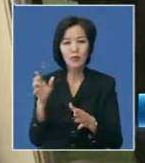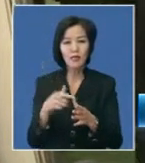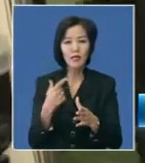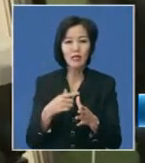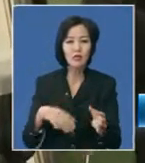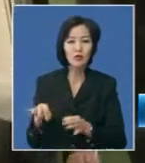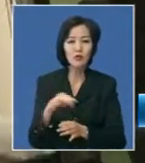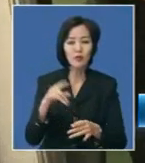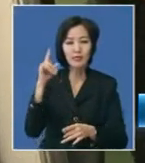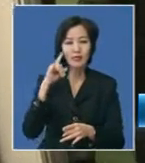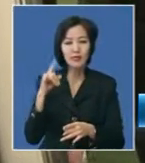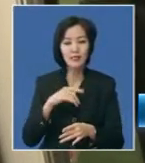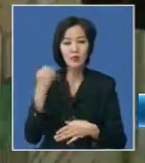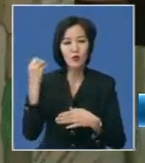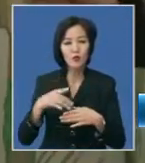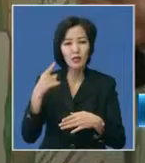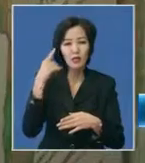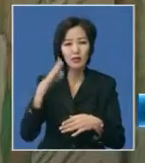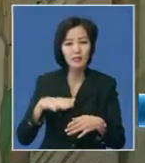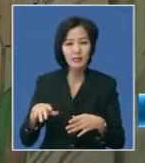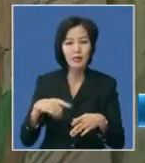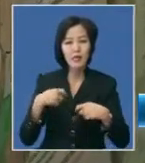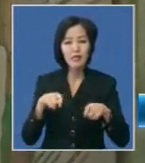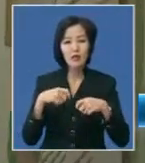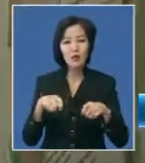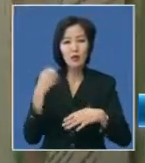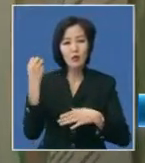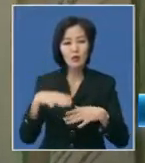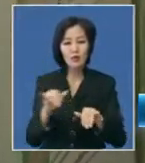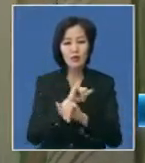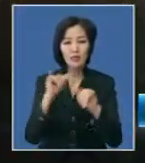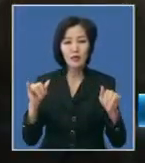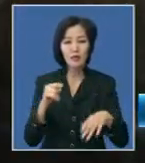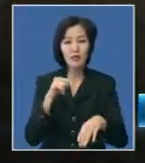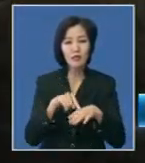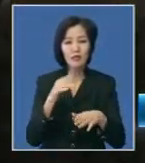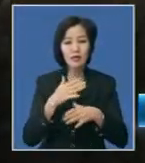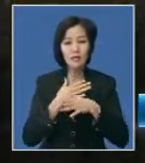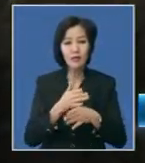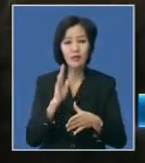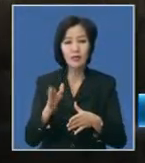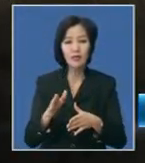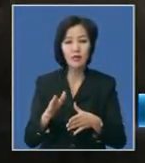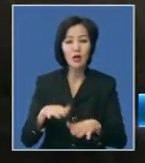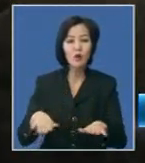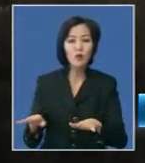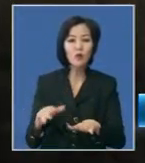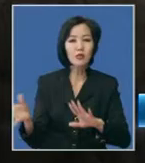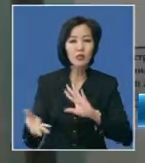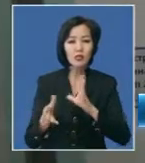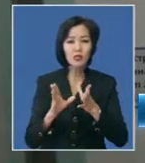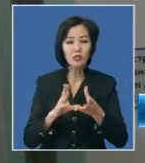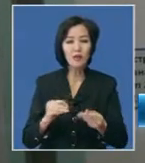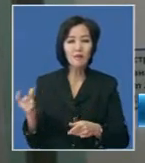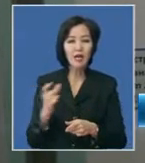аясында Қазақстанды Орталық Азиядағы халықаралық сауда орталығы ретінде дамытуға ықпал етпек. Оның қатарында өңірдегі жалпы